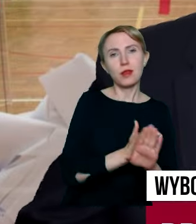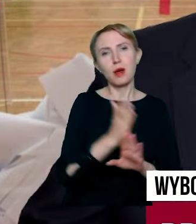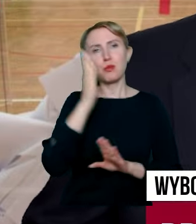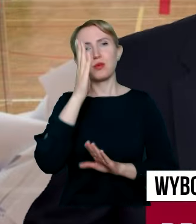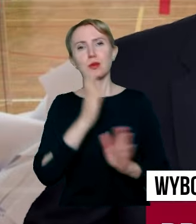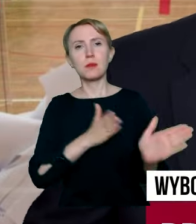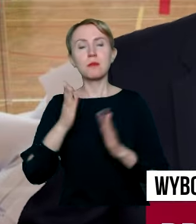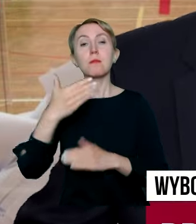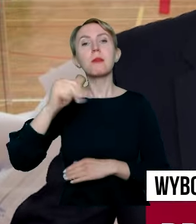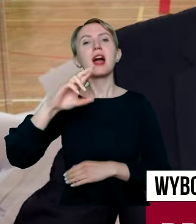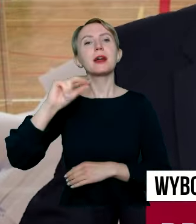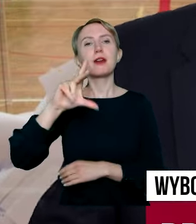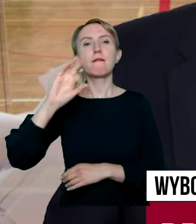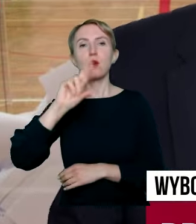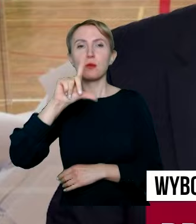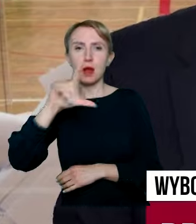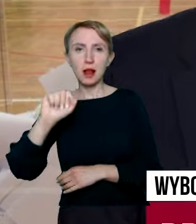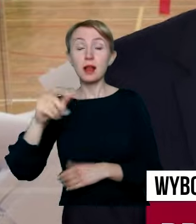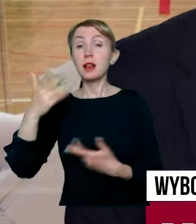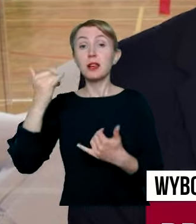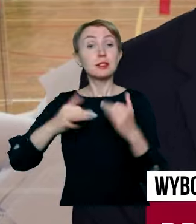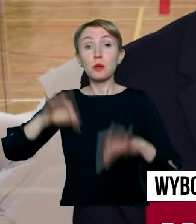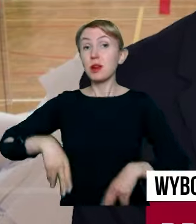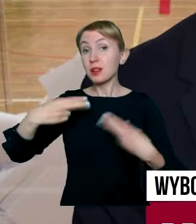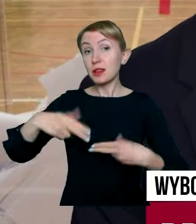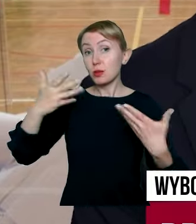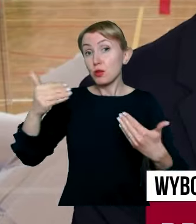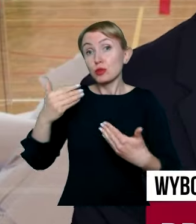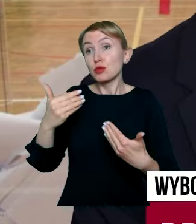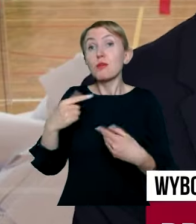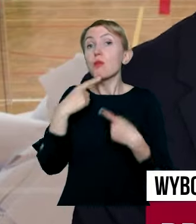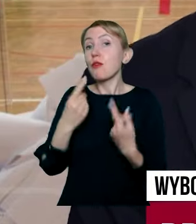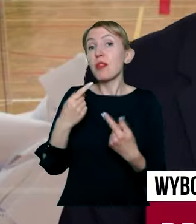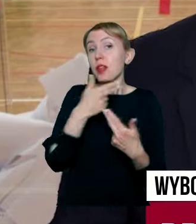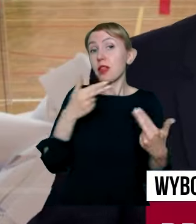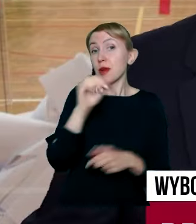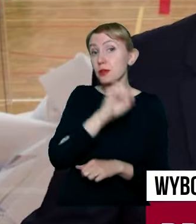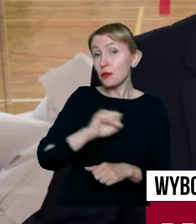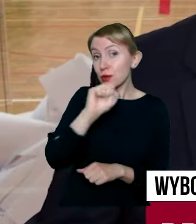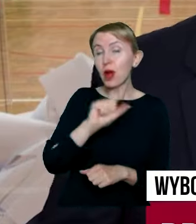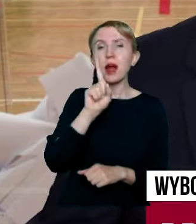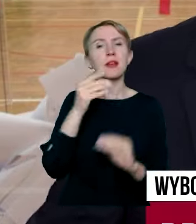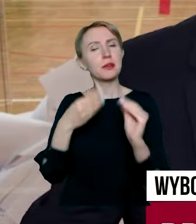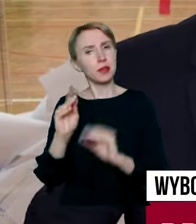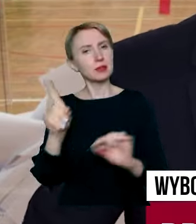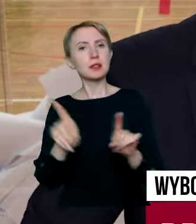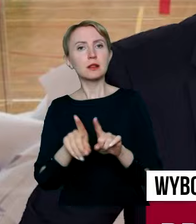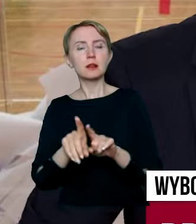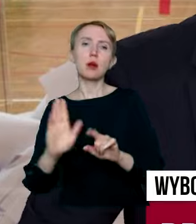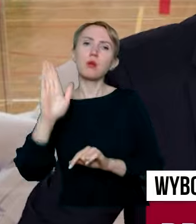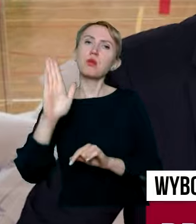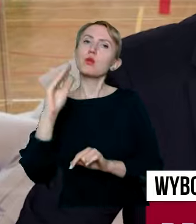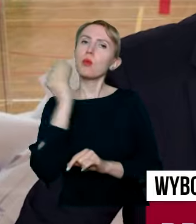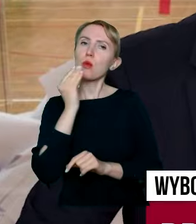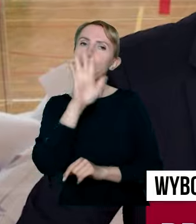Formela, jeżeli pan redaktor chce, to może być komentarz do wydarzeń wrocławskich, ale też szerzej, bo na północy, na Pomorzu,